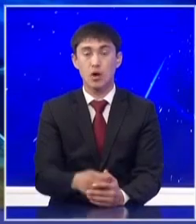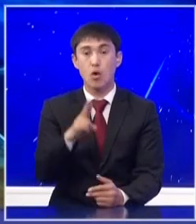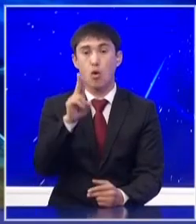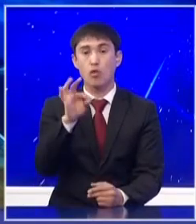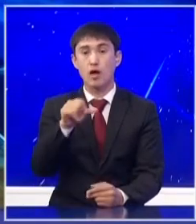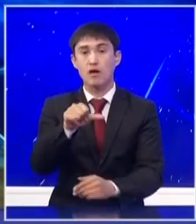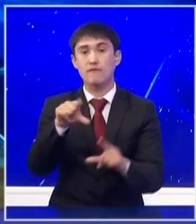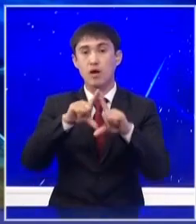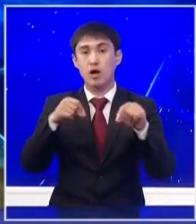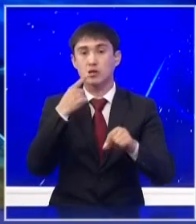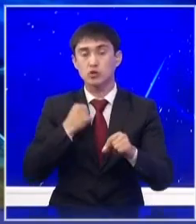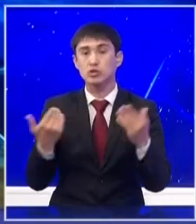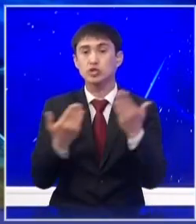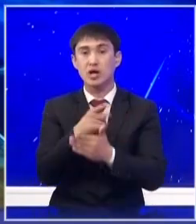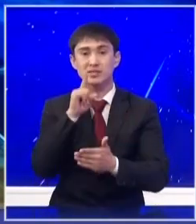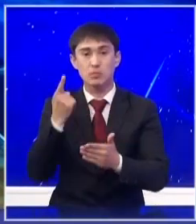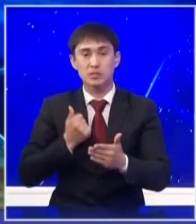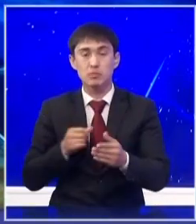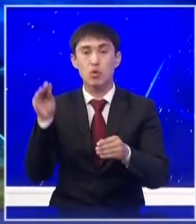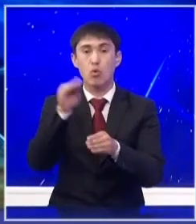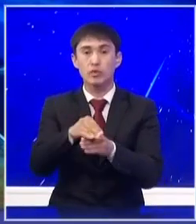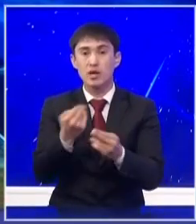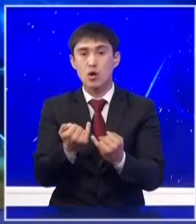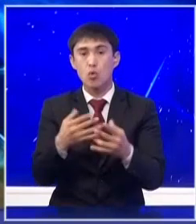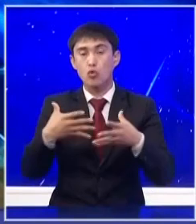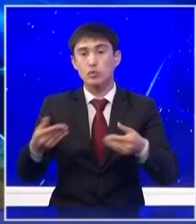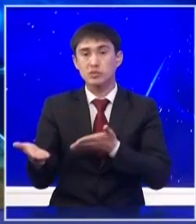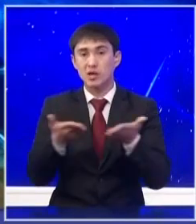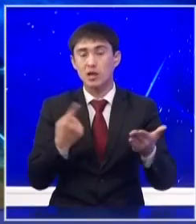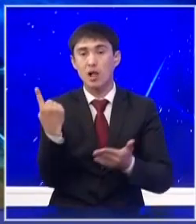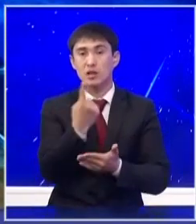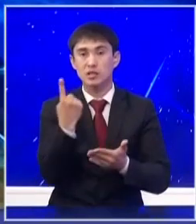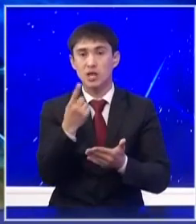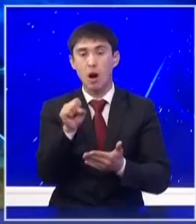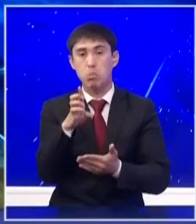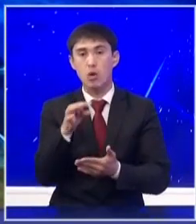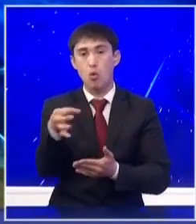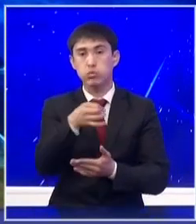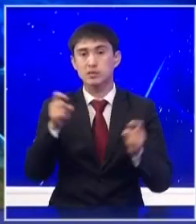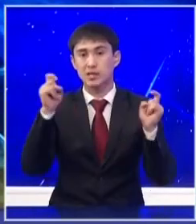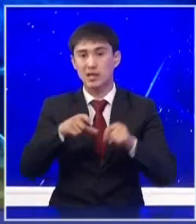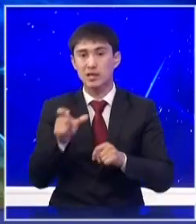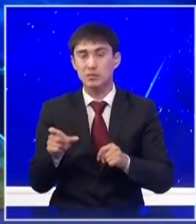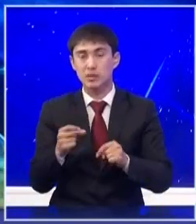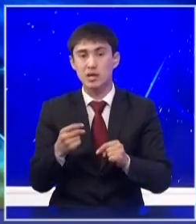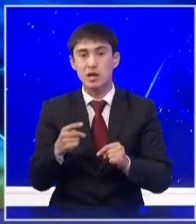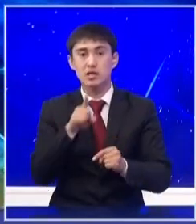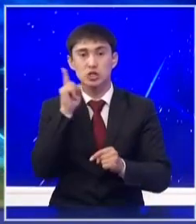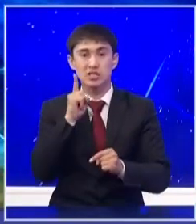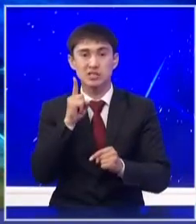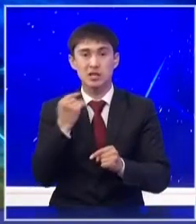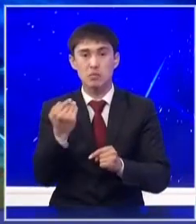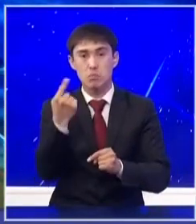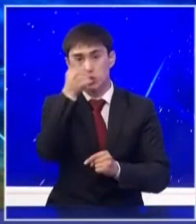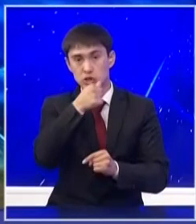Қонаев гарнизоны жаңа сарбаздармен толықты. Көктемгі шақырылымның алғашқы легі Абай облысынан келген. Енді бозбала болғандар